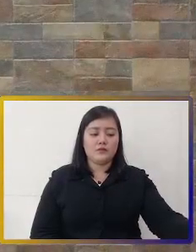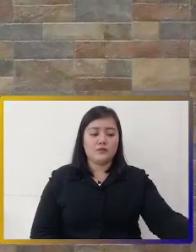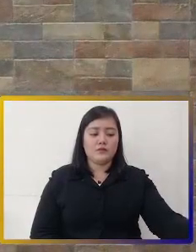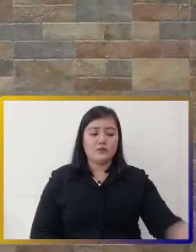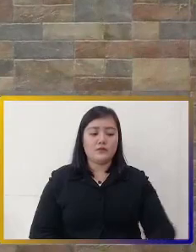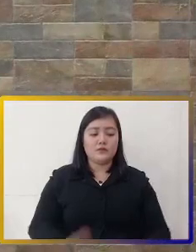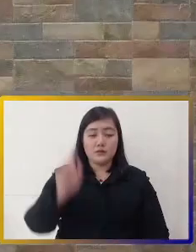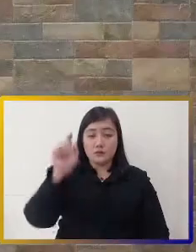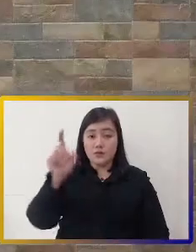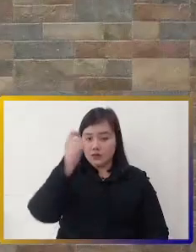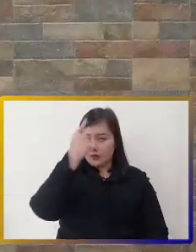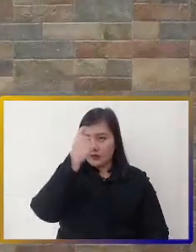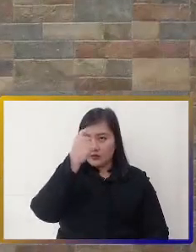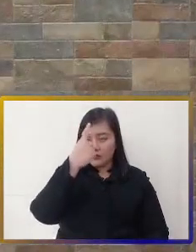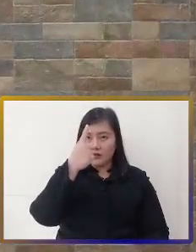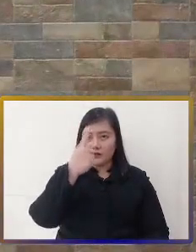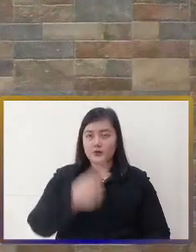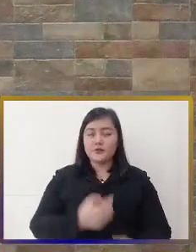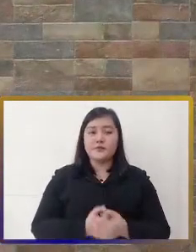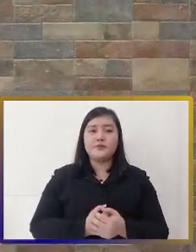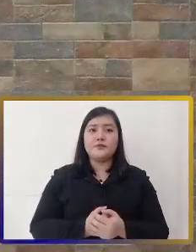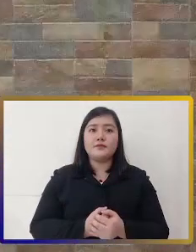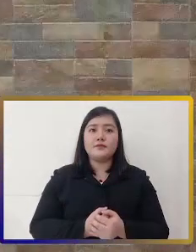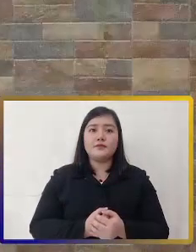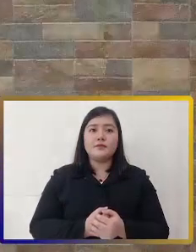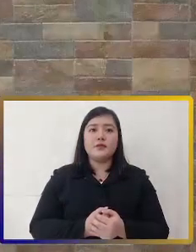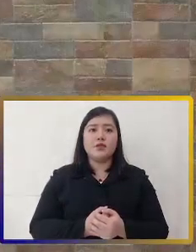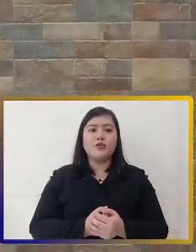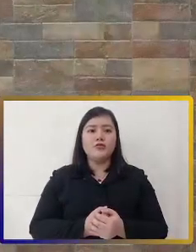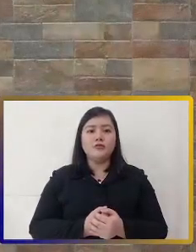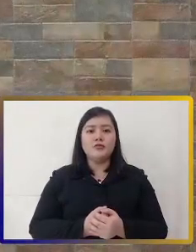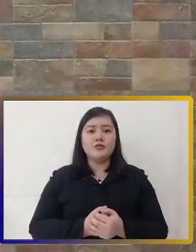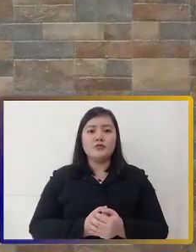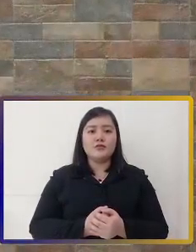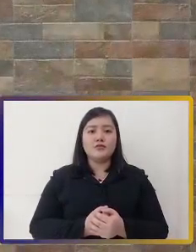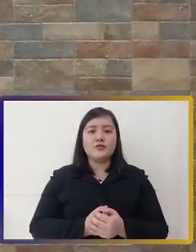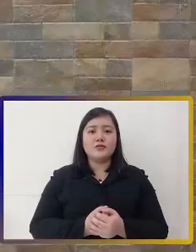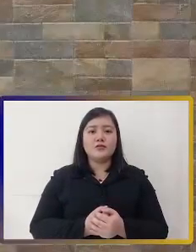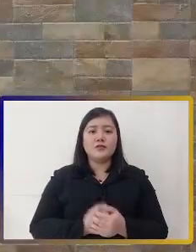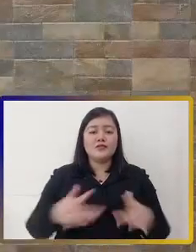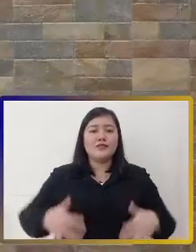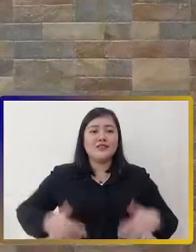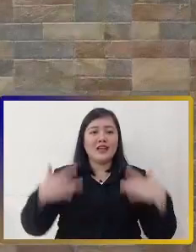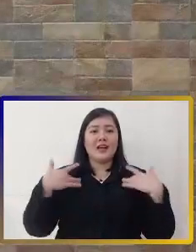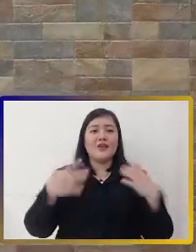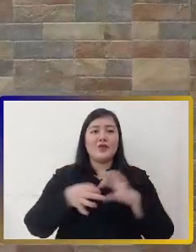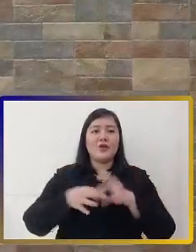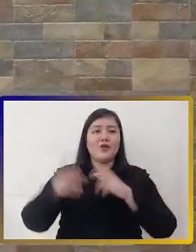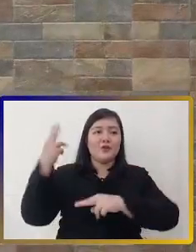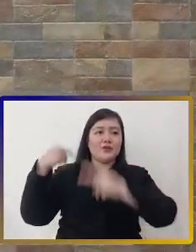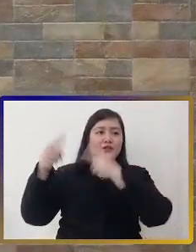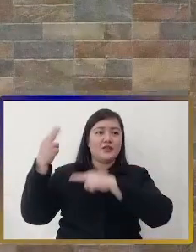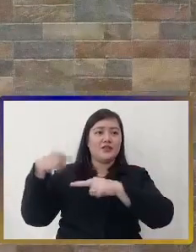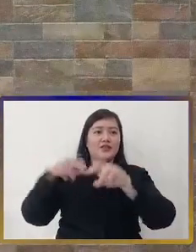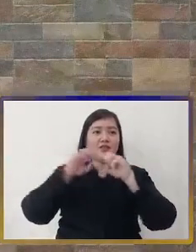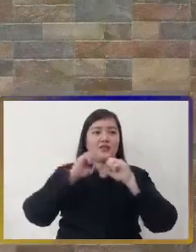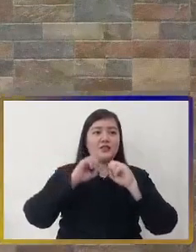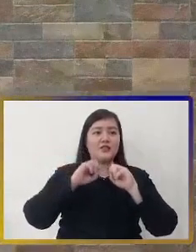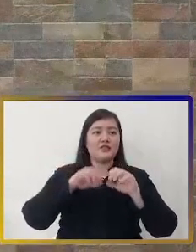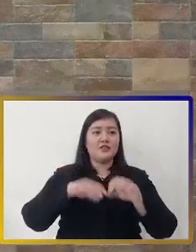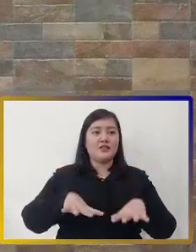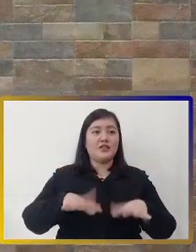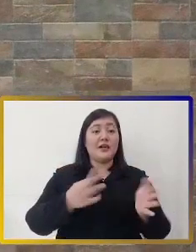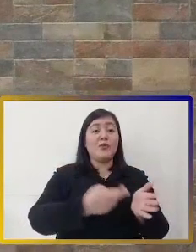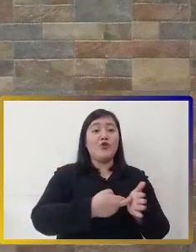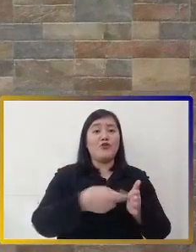ng the line of historical elimination. Alright? Direct na po tayo kagad. Pupunta na po tayo kagad doon